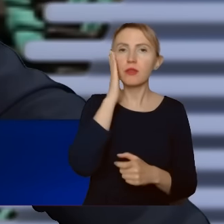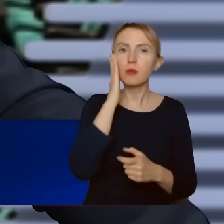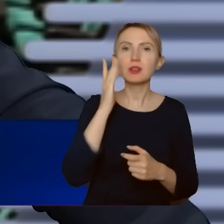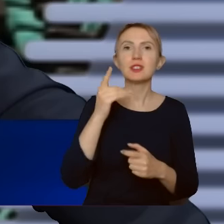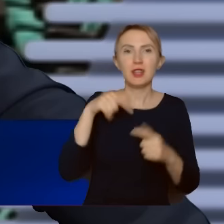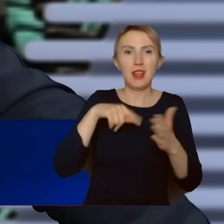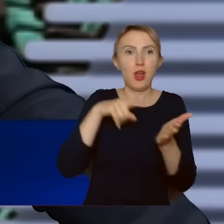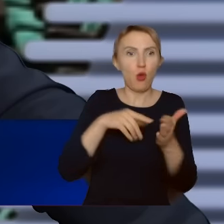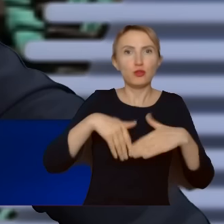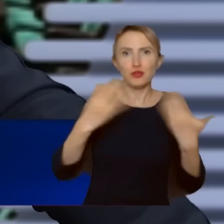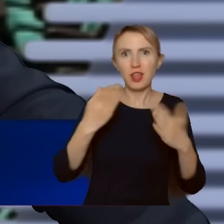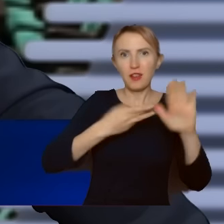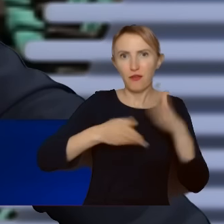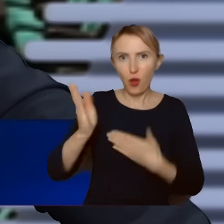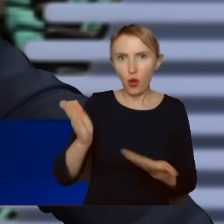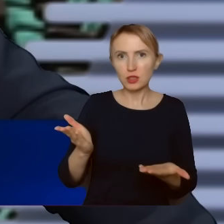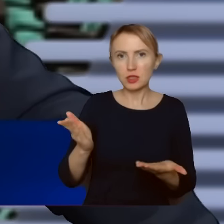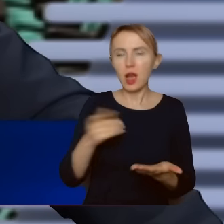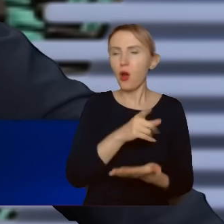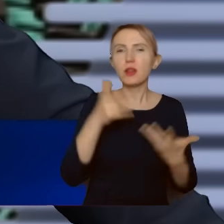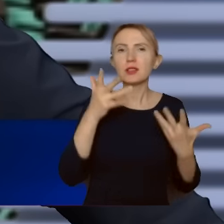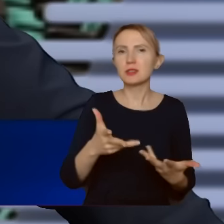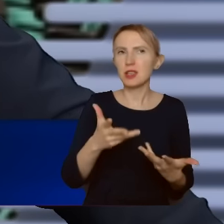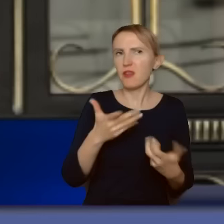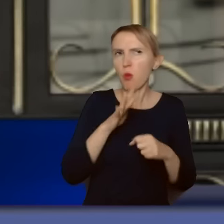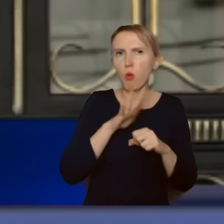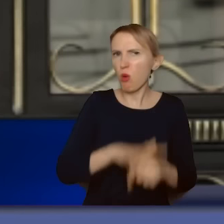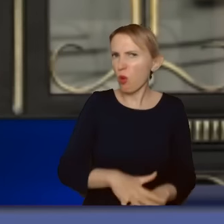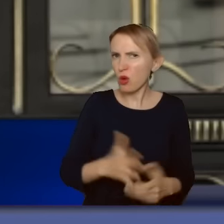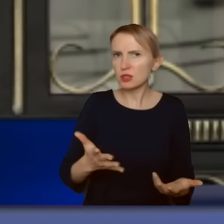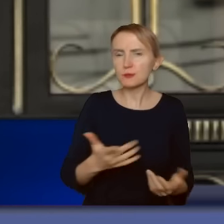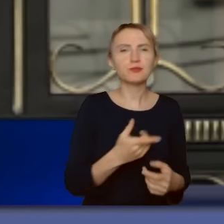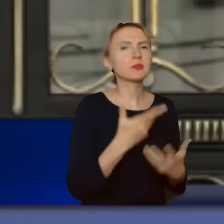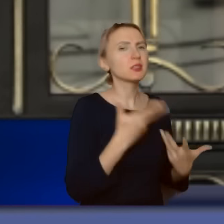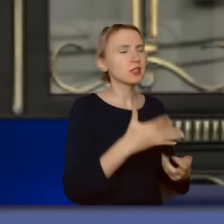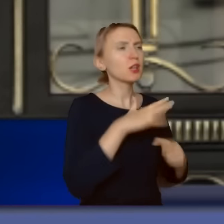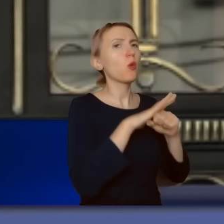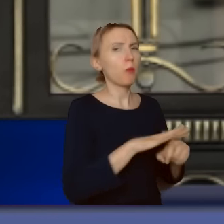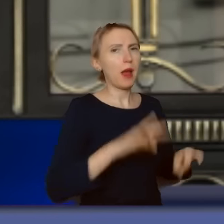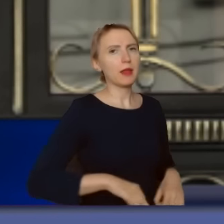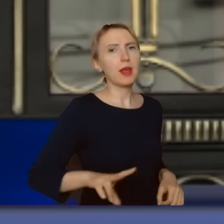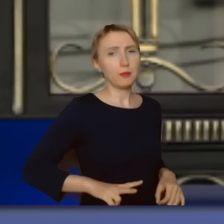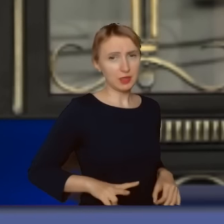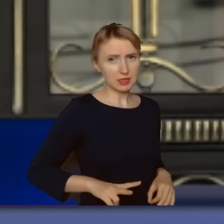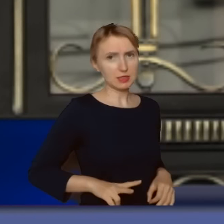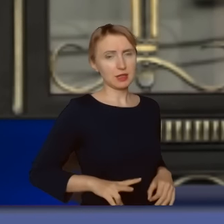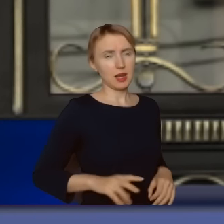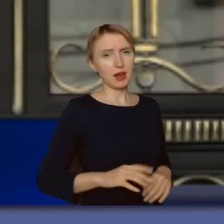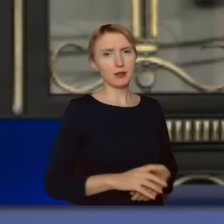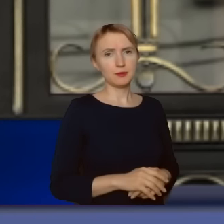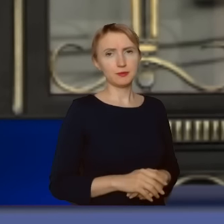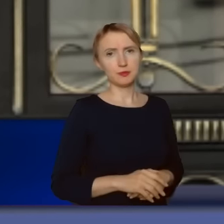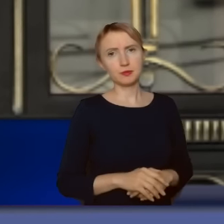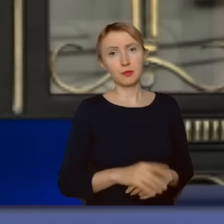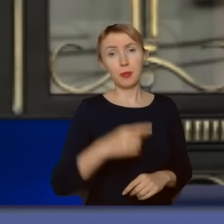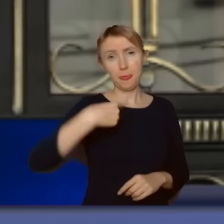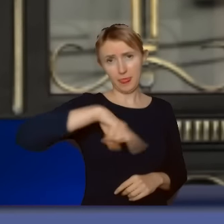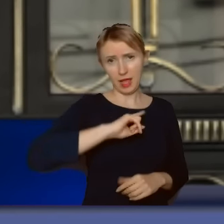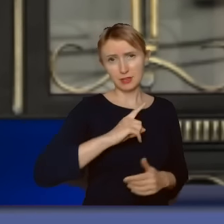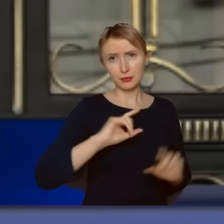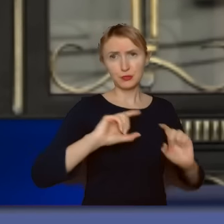z zakładu karnego, ale chcieli go chyba upokorzyć. Chcieli upokorzyć i pana ministra, upokorzyć nas,